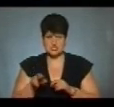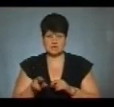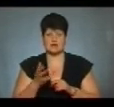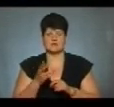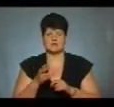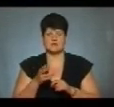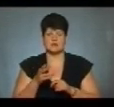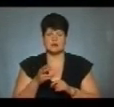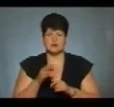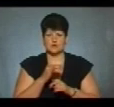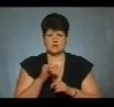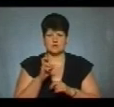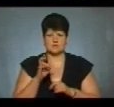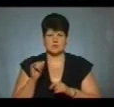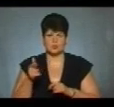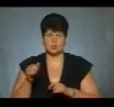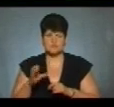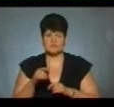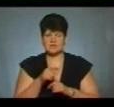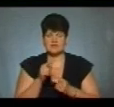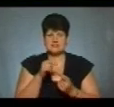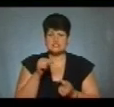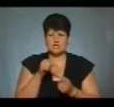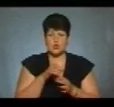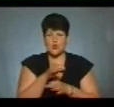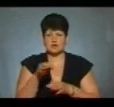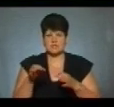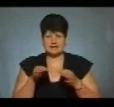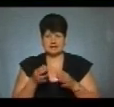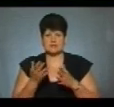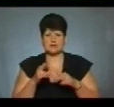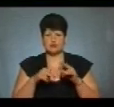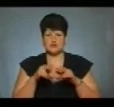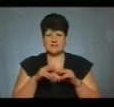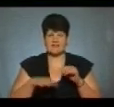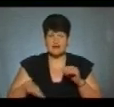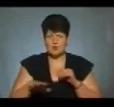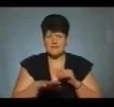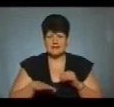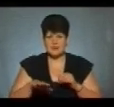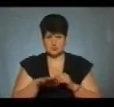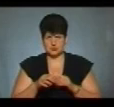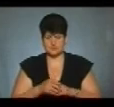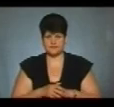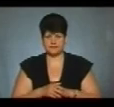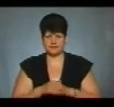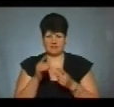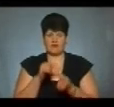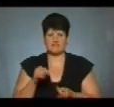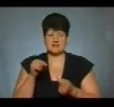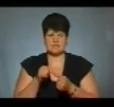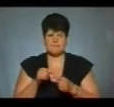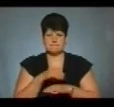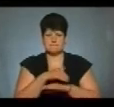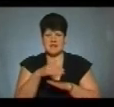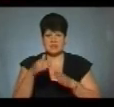та оцінки земель Юрій Бікус. Вони визначають координати меж будівлі та будівельного майданчика. Визначили межі